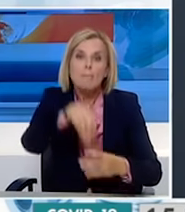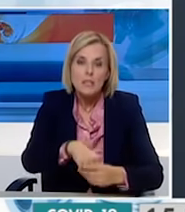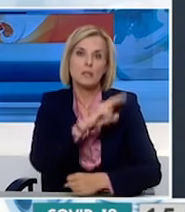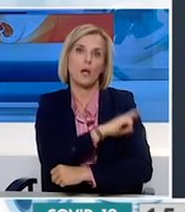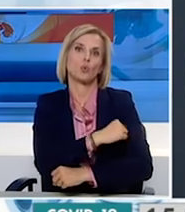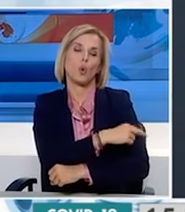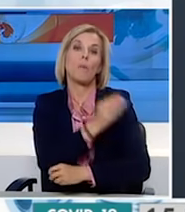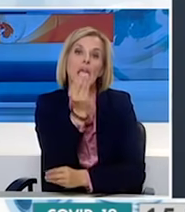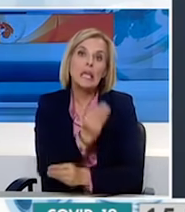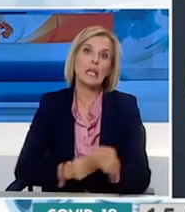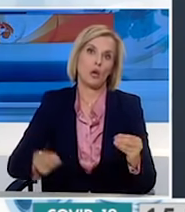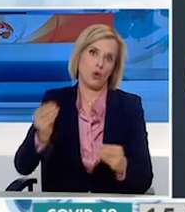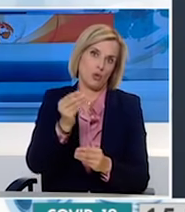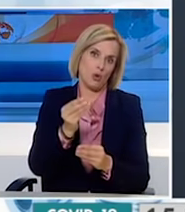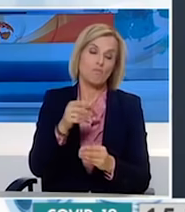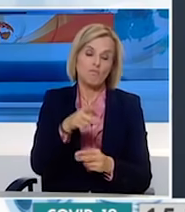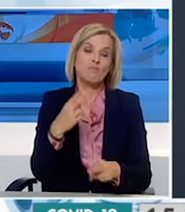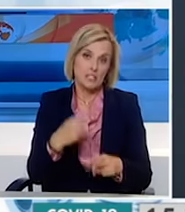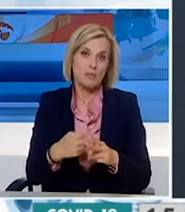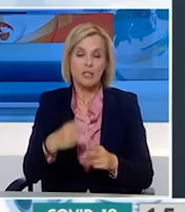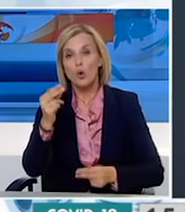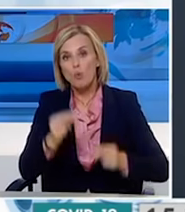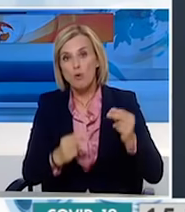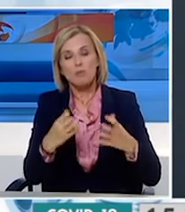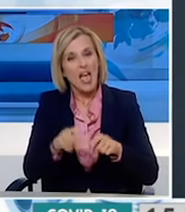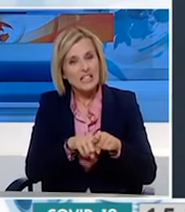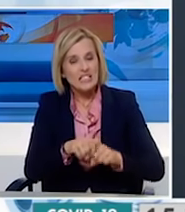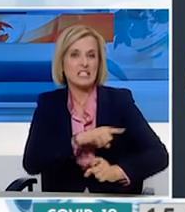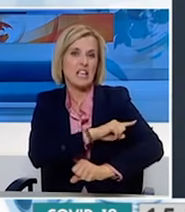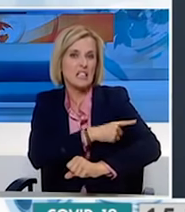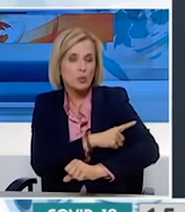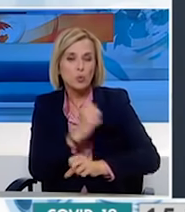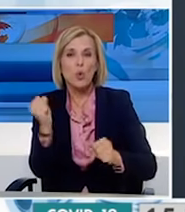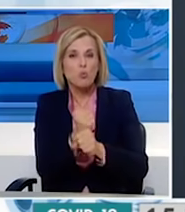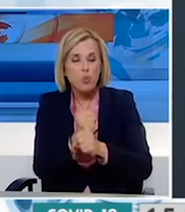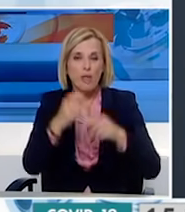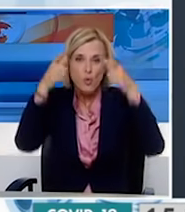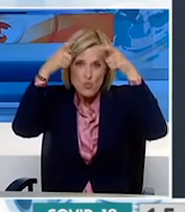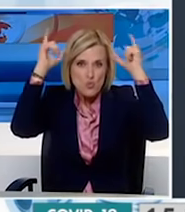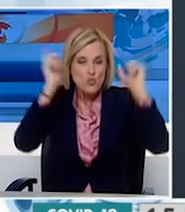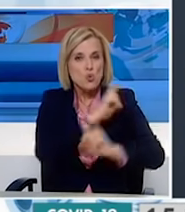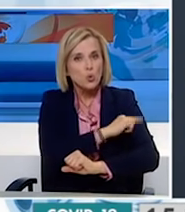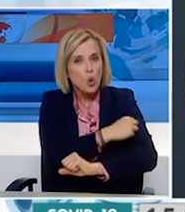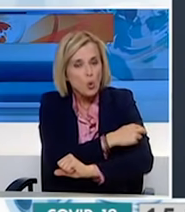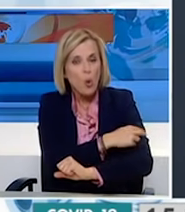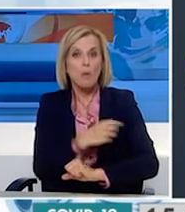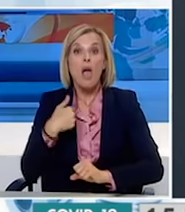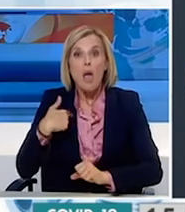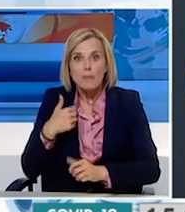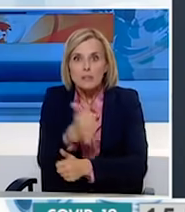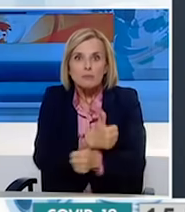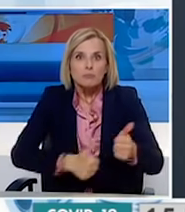μονάδες. Ένα σημαντικό πρόβλημα, αφορά και υγειονομικούς, και δεν πρέπει να ξεχνάμε ότι εμείς οι υγειονομικοί είμαστε στην πρώτη